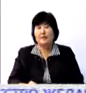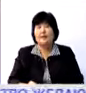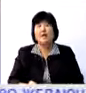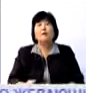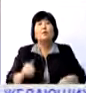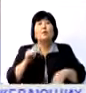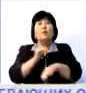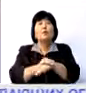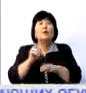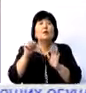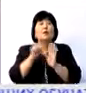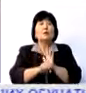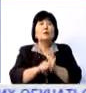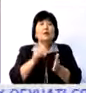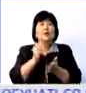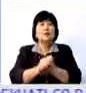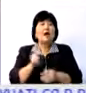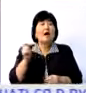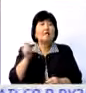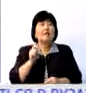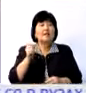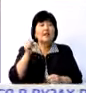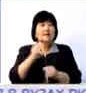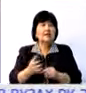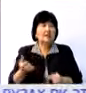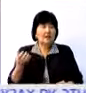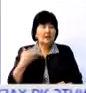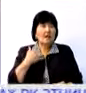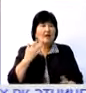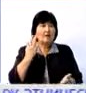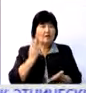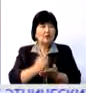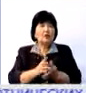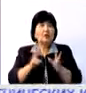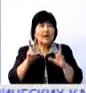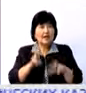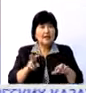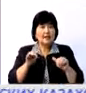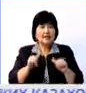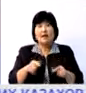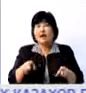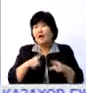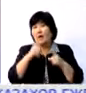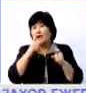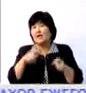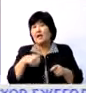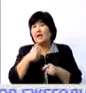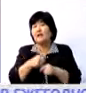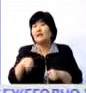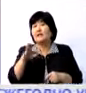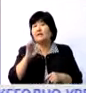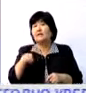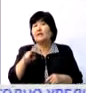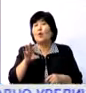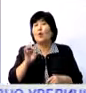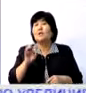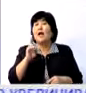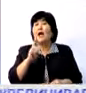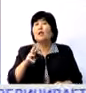По факту убийства, совершенного в выходные в центре Кызылорды, ведется расследование. Как сообщил начальник ДВД области